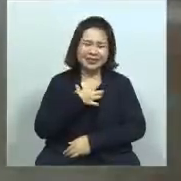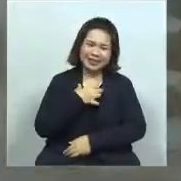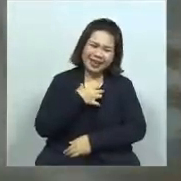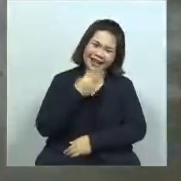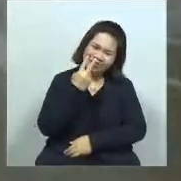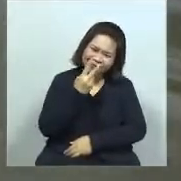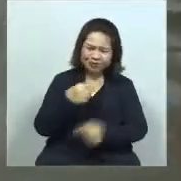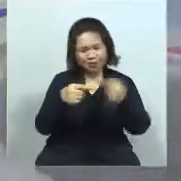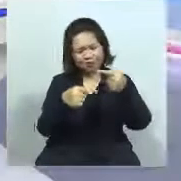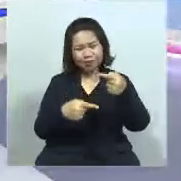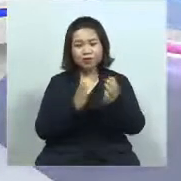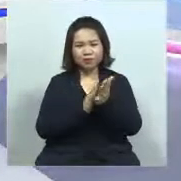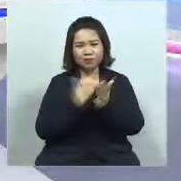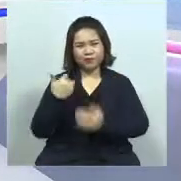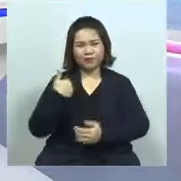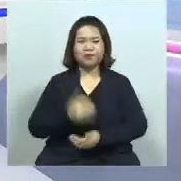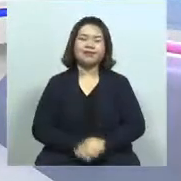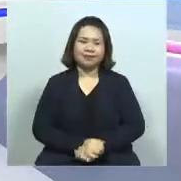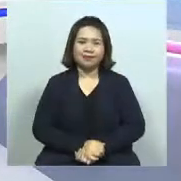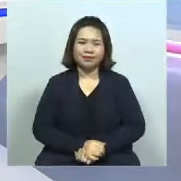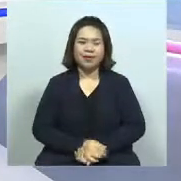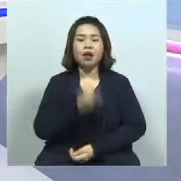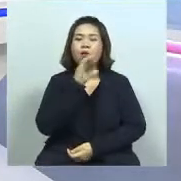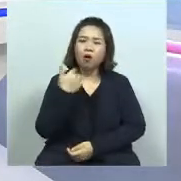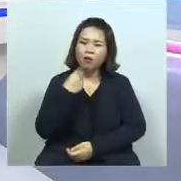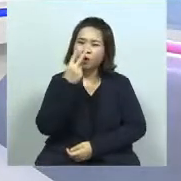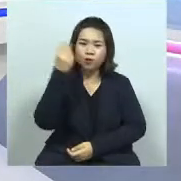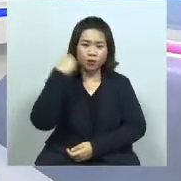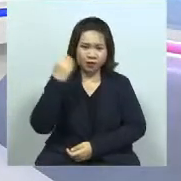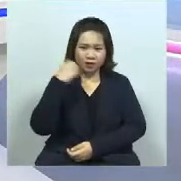าไปดูเข้าไปคอมเมนต์ชื่นชมกันจำนวนมากนะฮะ ใช่ก็ได้ติดตามกันอยู่ทุกๆวันนะคะ